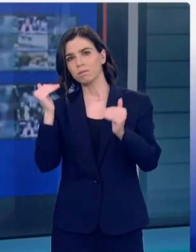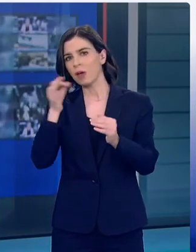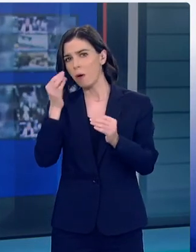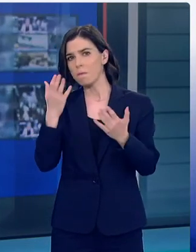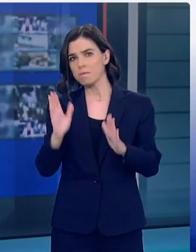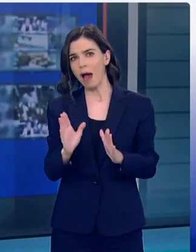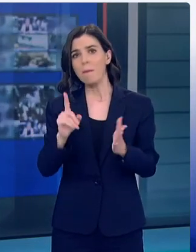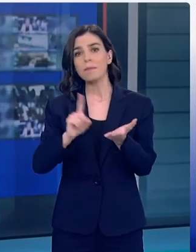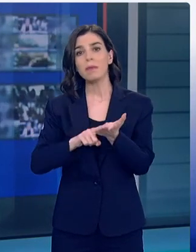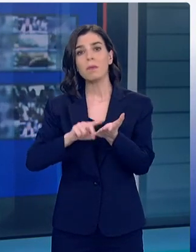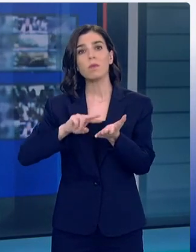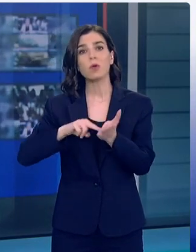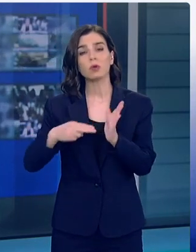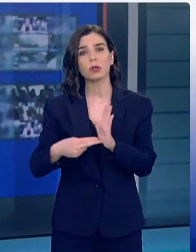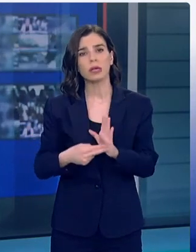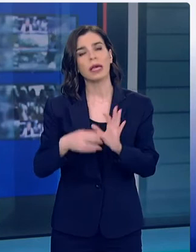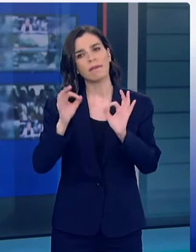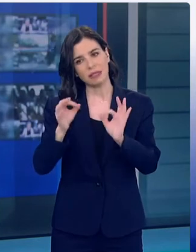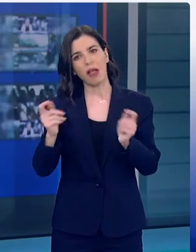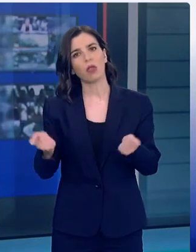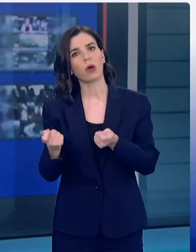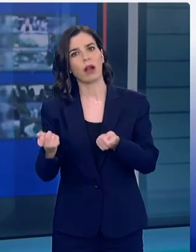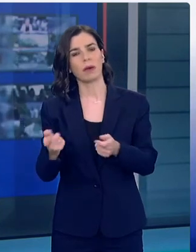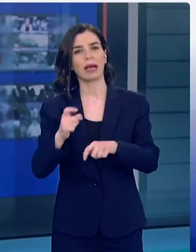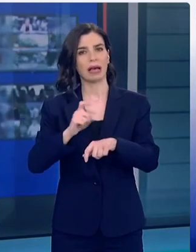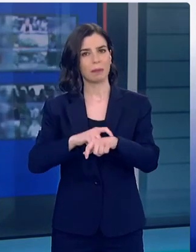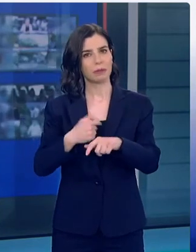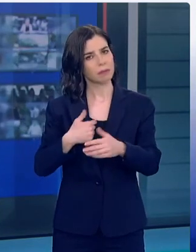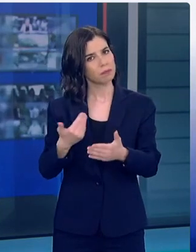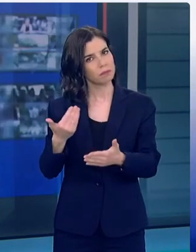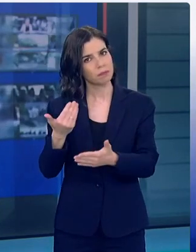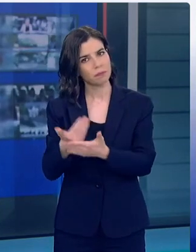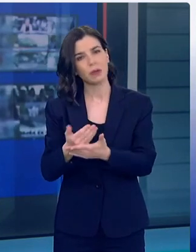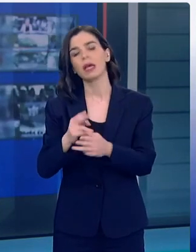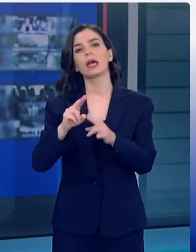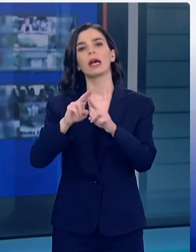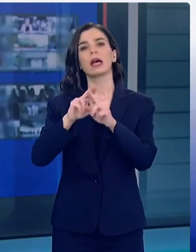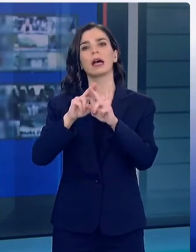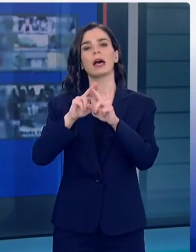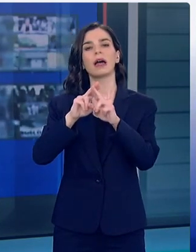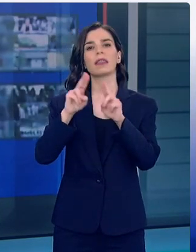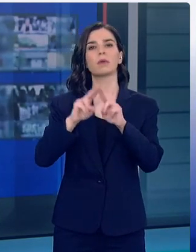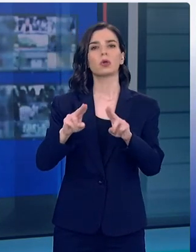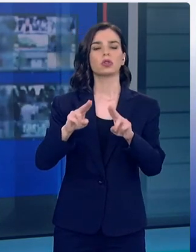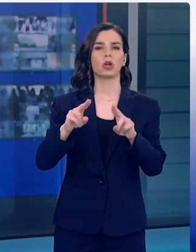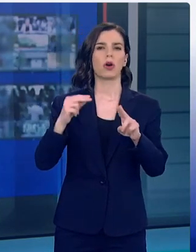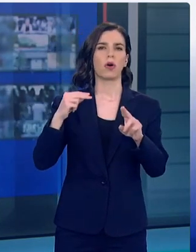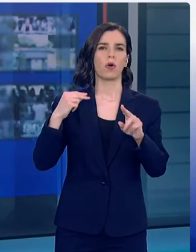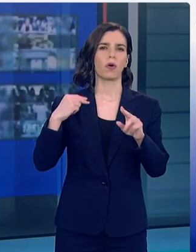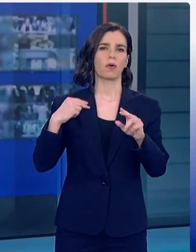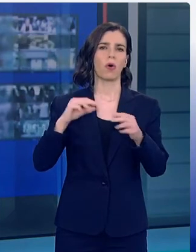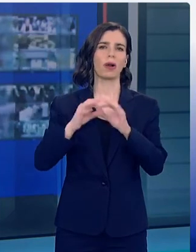μου. Θέλει προσοχή. Φυσικά και θα γίνεται. Αυτή τη στιγμή συνιστάται και από τον Παγκόσμιο Οργανισμό Υγείας και από το Ευρωπαϊκό Κέντρο να γίνεται στα